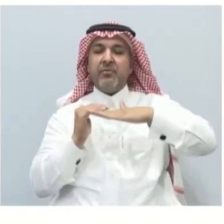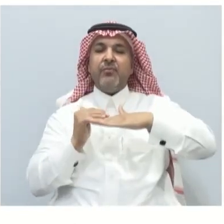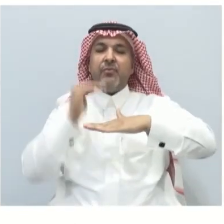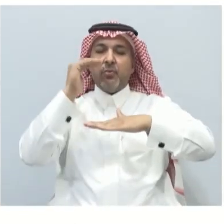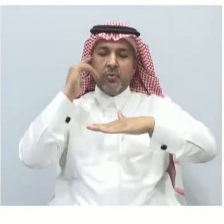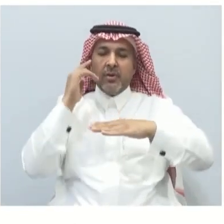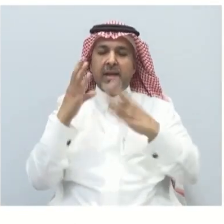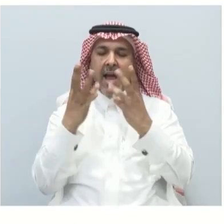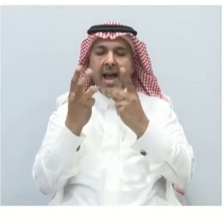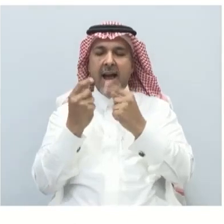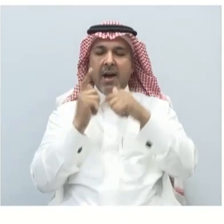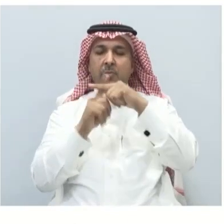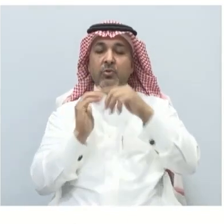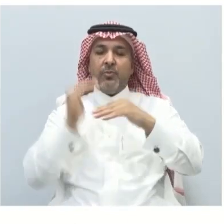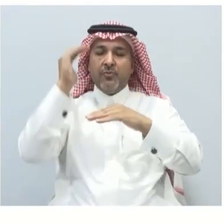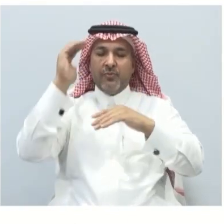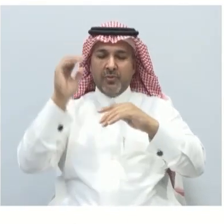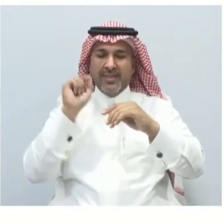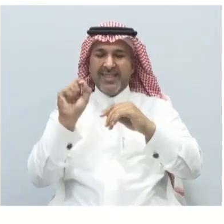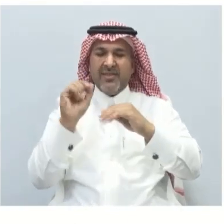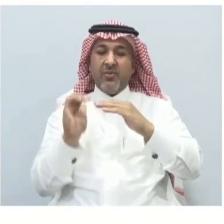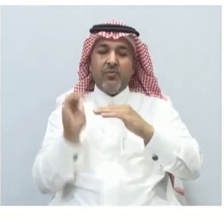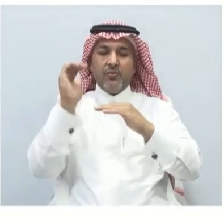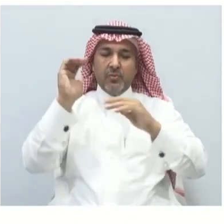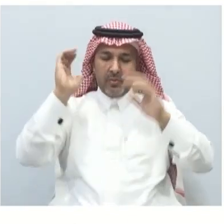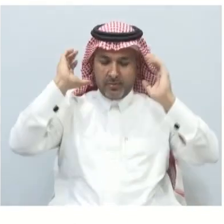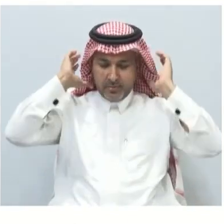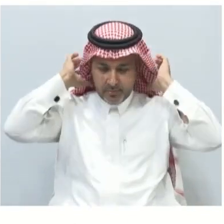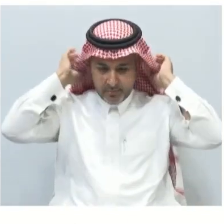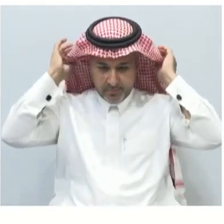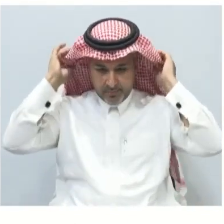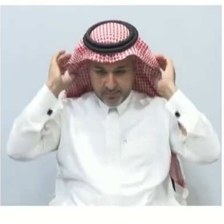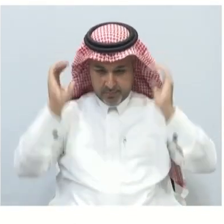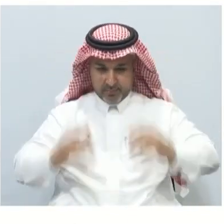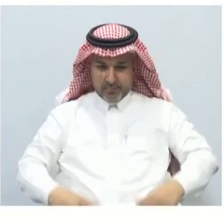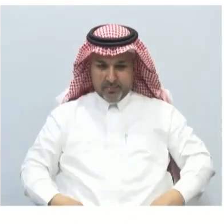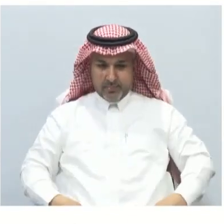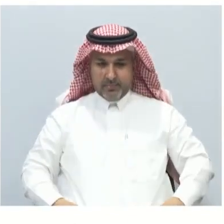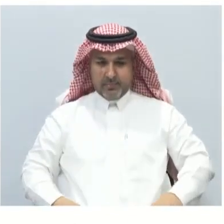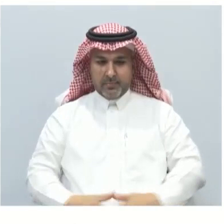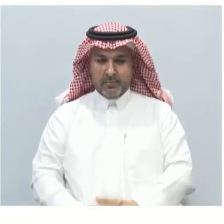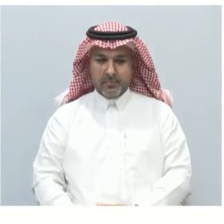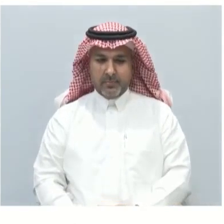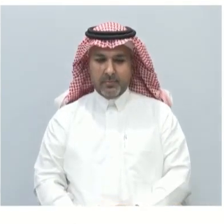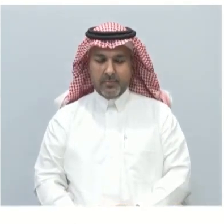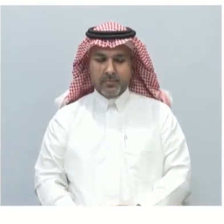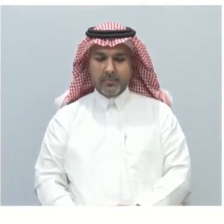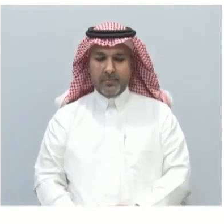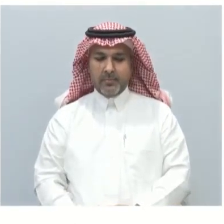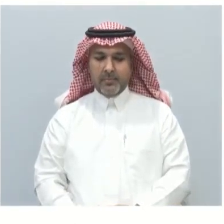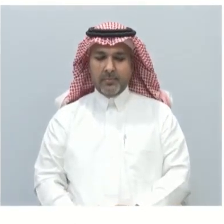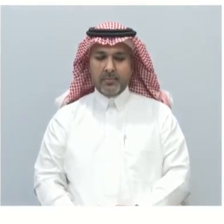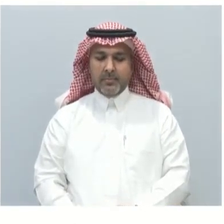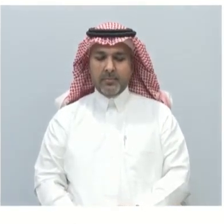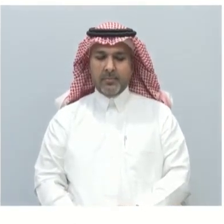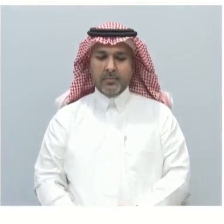هو من الصفر مفتوح الى الماله نهائي وفي ناس يكتبونها هذه يسمونها ار بلس يعني